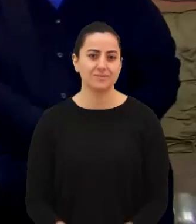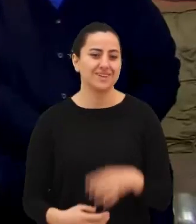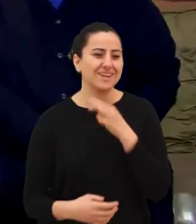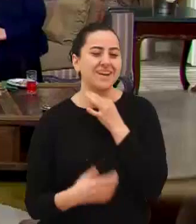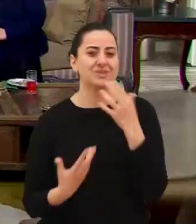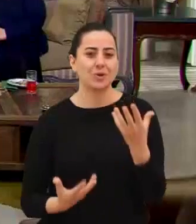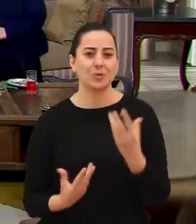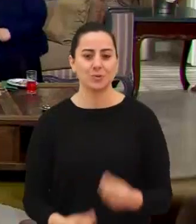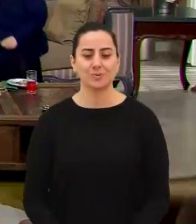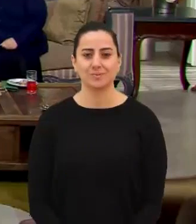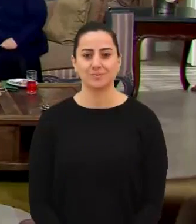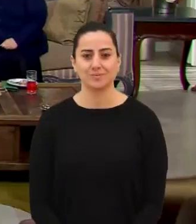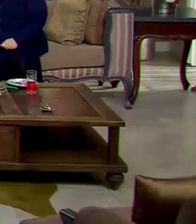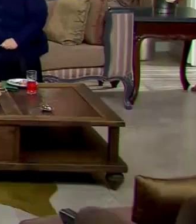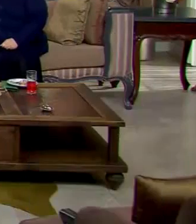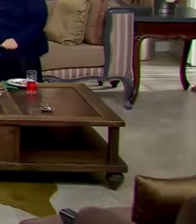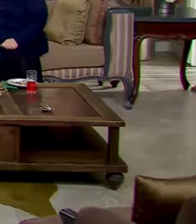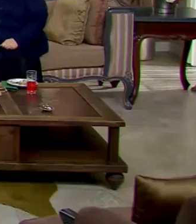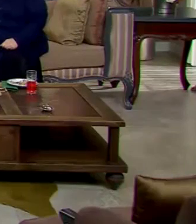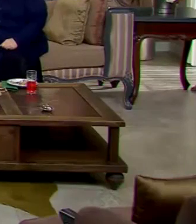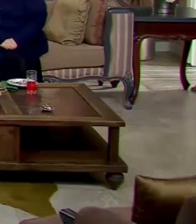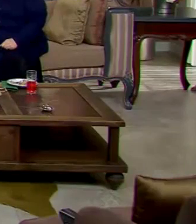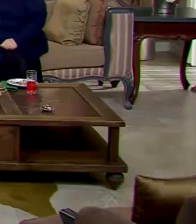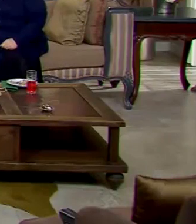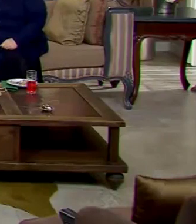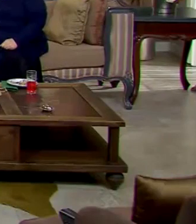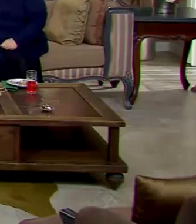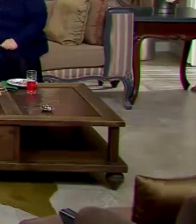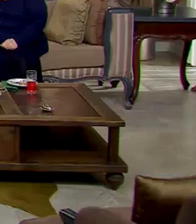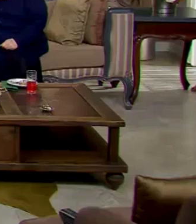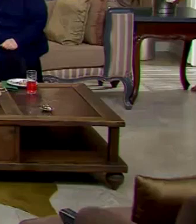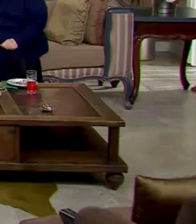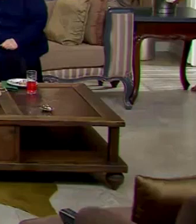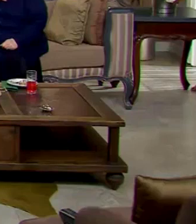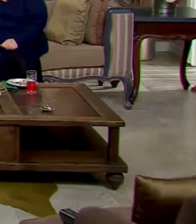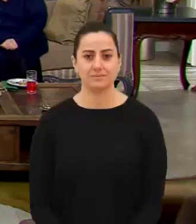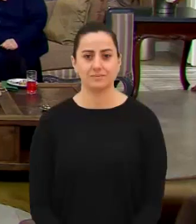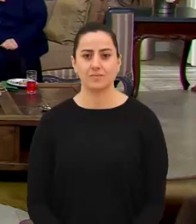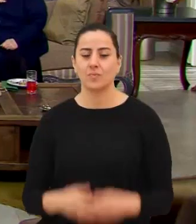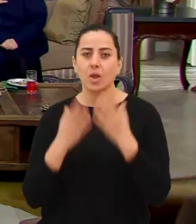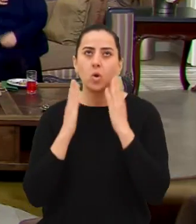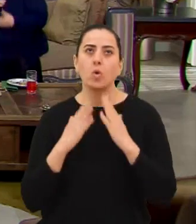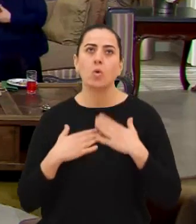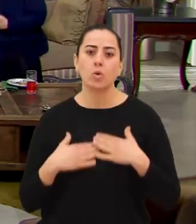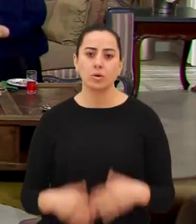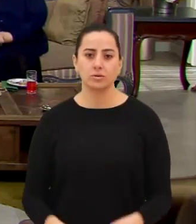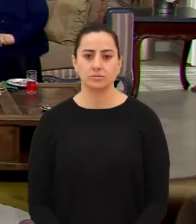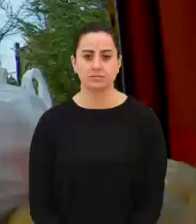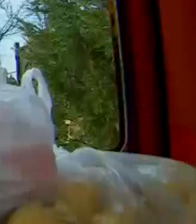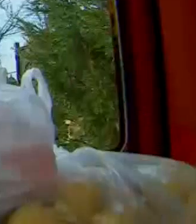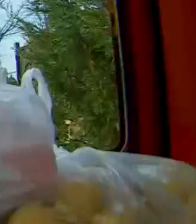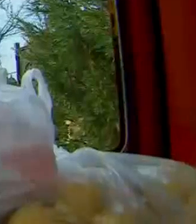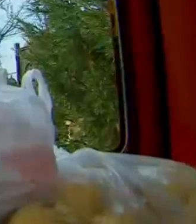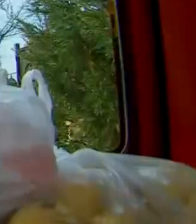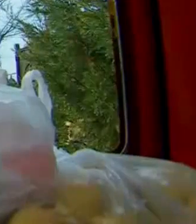Teşekkürler. Saygılar Serpil Hanım. Serpil kaşlarını çatıp terk terk baktı Meryem'e.